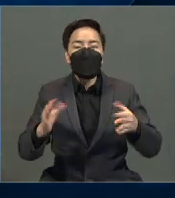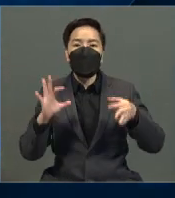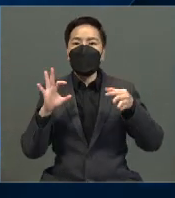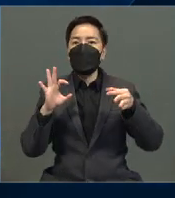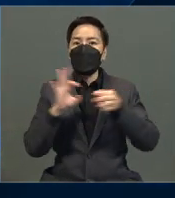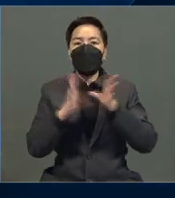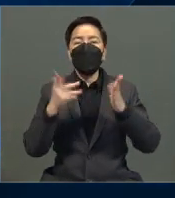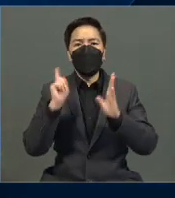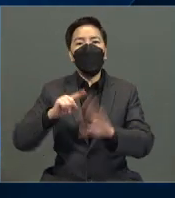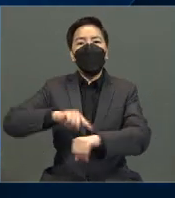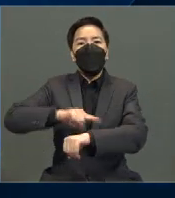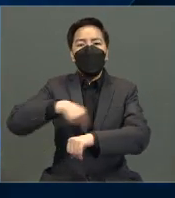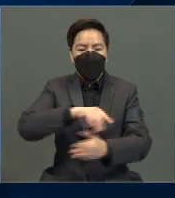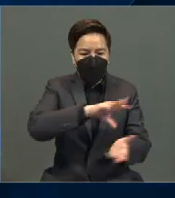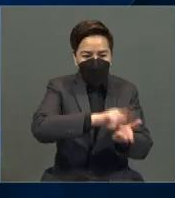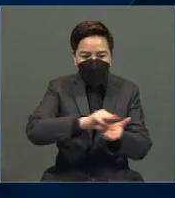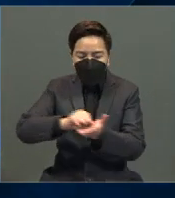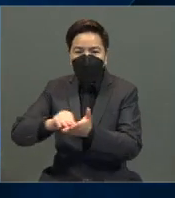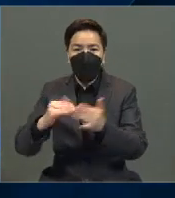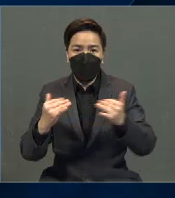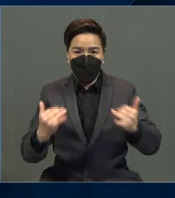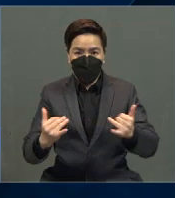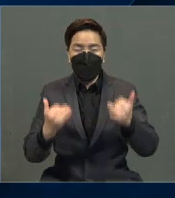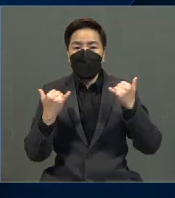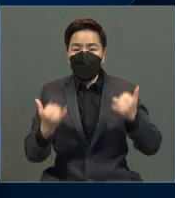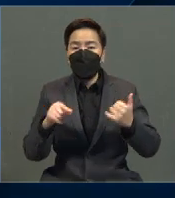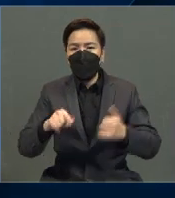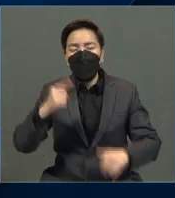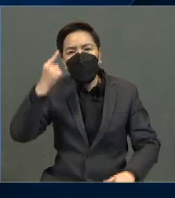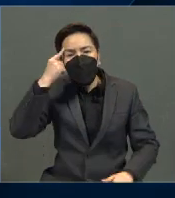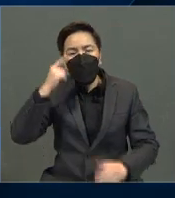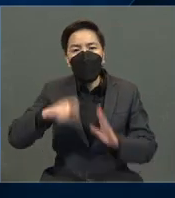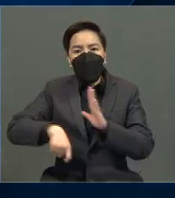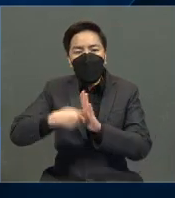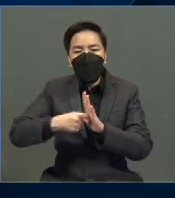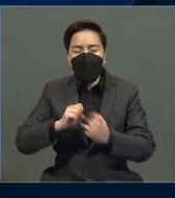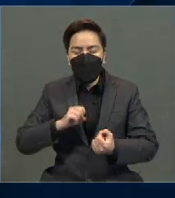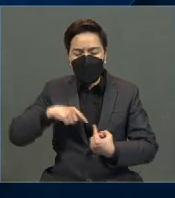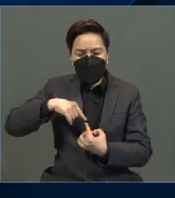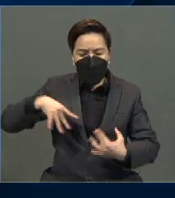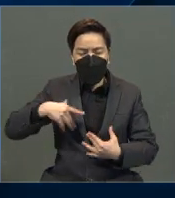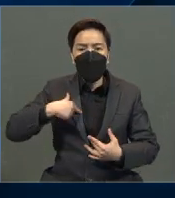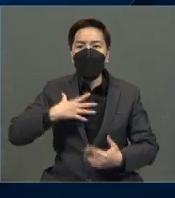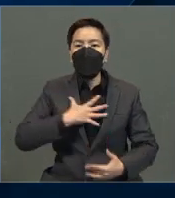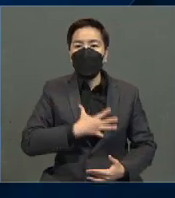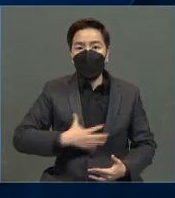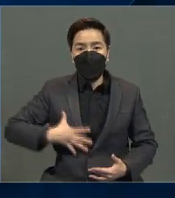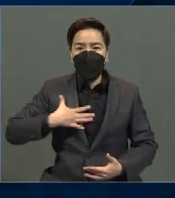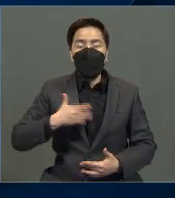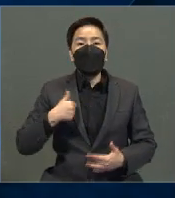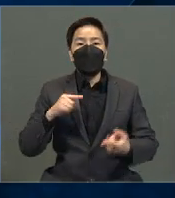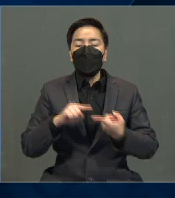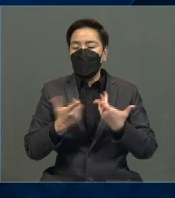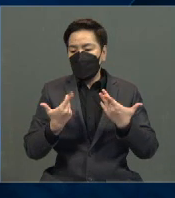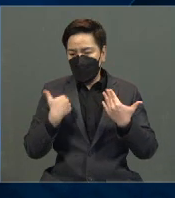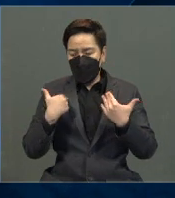ก็ต้องให้เวลาในการเก็บข้อมูลตรงนั้นนะครับเพราะฉะนั้นการจะรู้สาเหตุที่แท้จริงที่ชัดเจนเนี่ยต้องเรียนว่าต้องมีทั้งกระบ